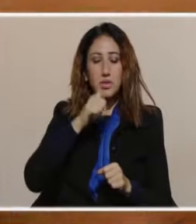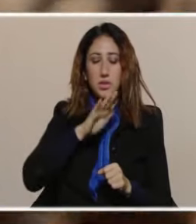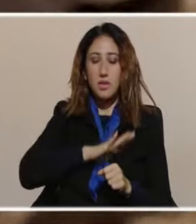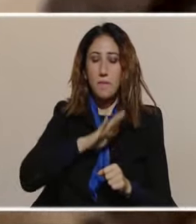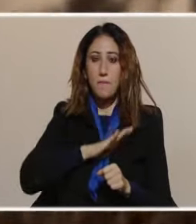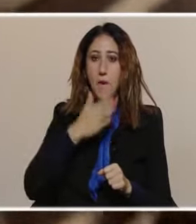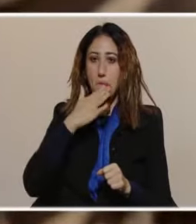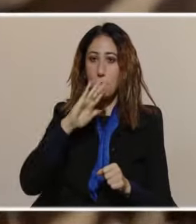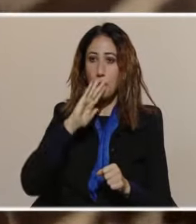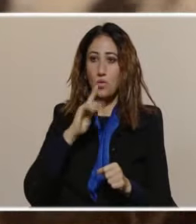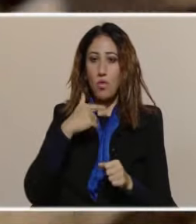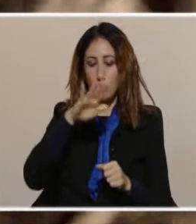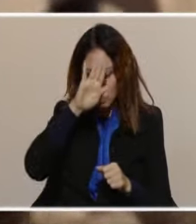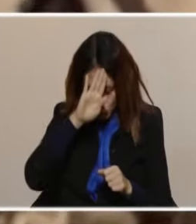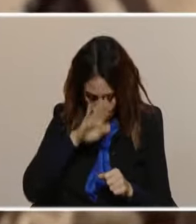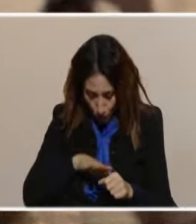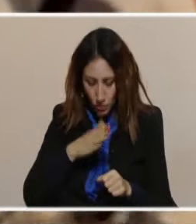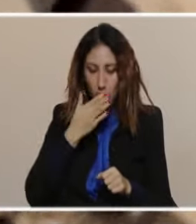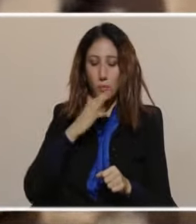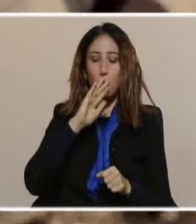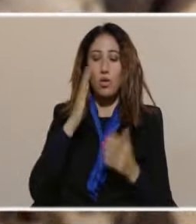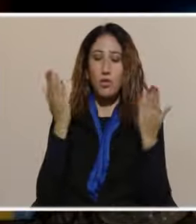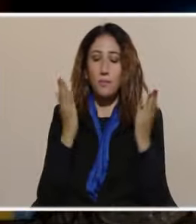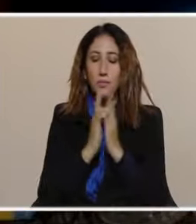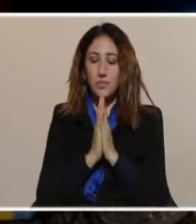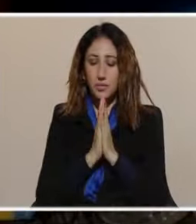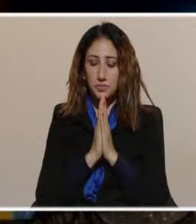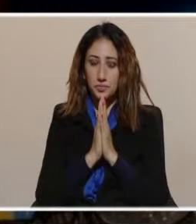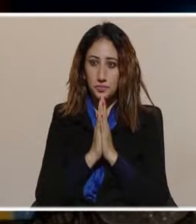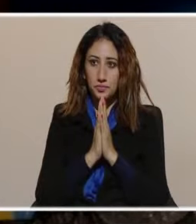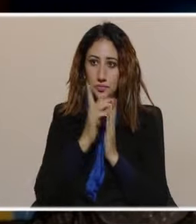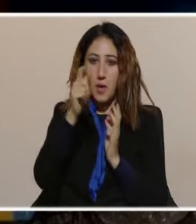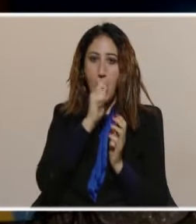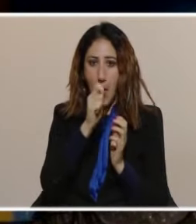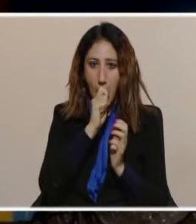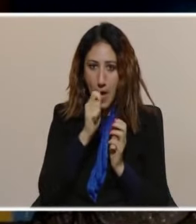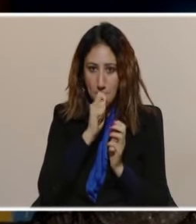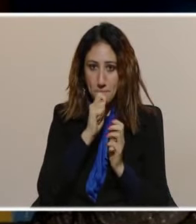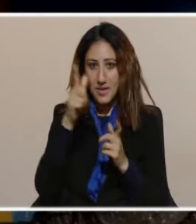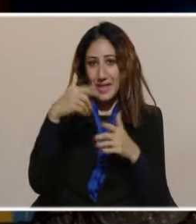ثانية في عمري ان انا اسجد فيها واقول يا رب اللهم لك الحمد. دكتور عمرو، اتمنى ان حضرتك